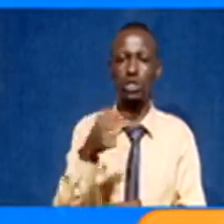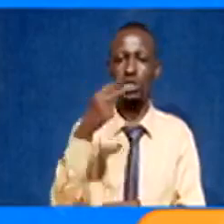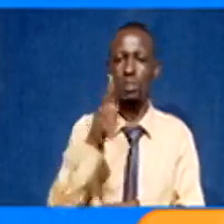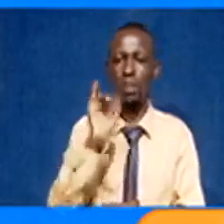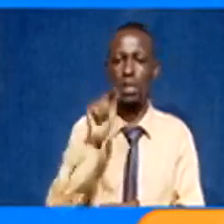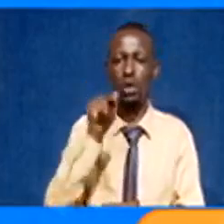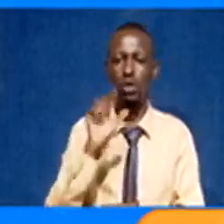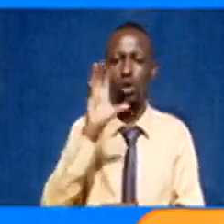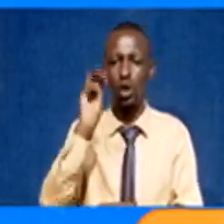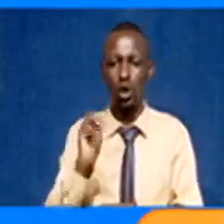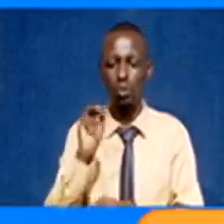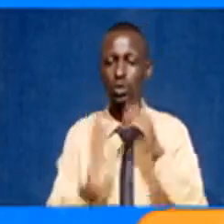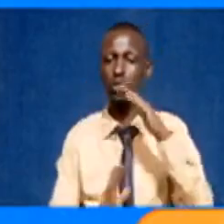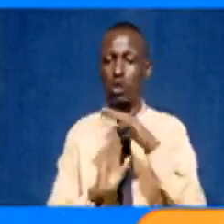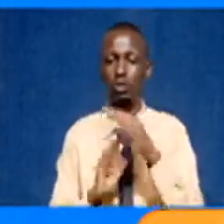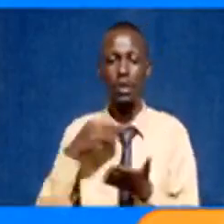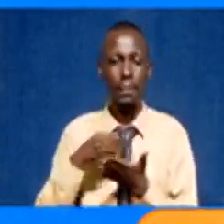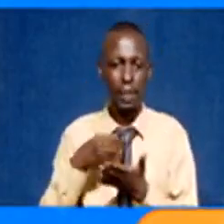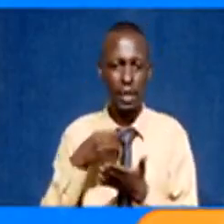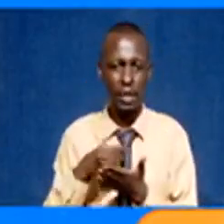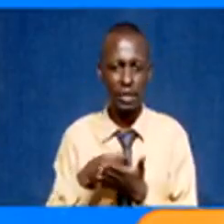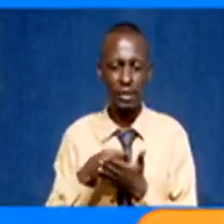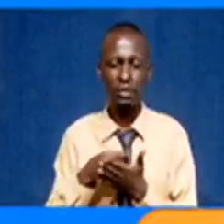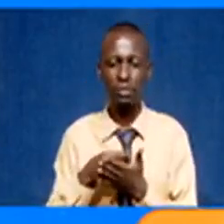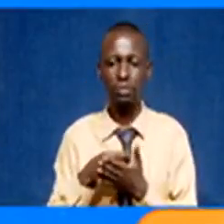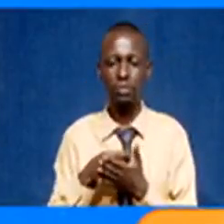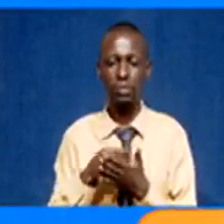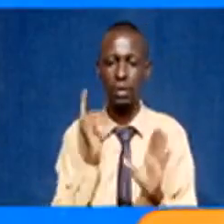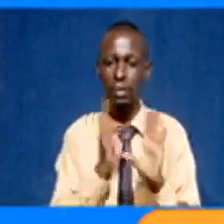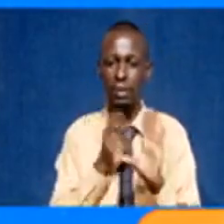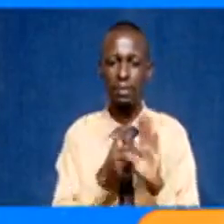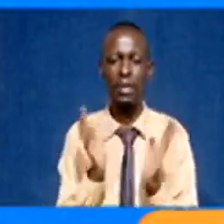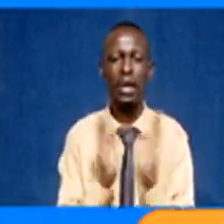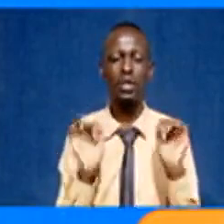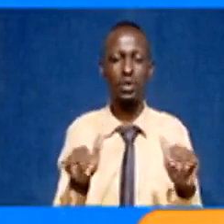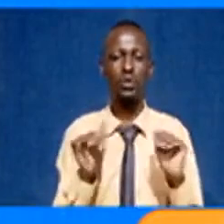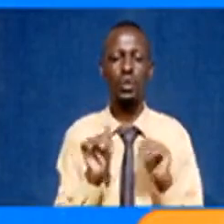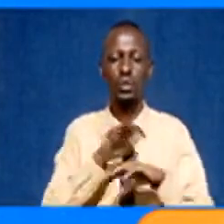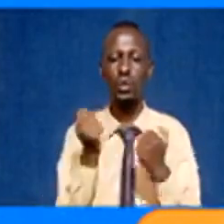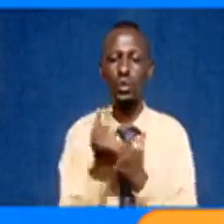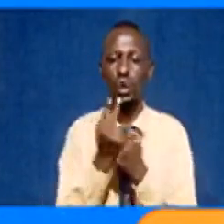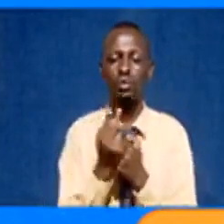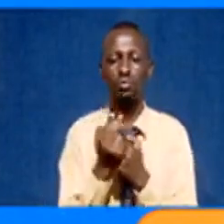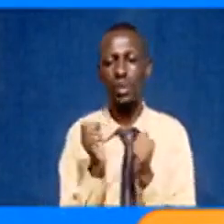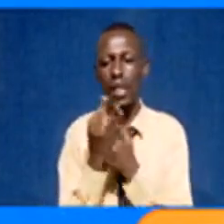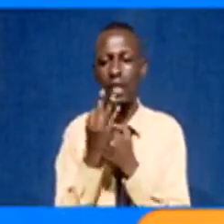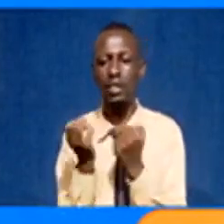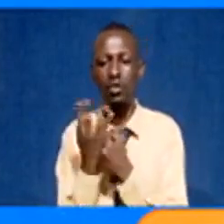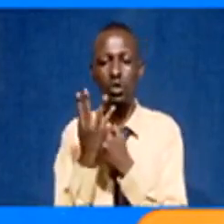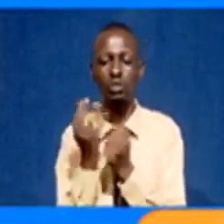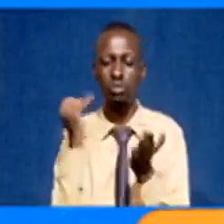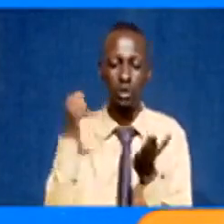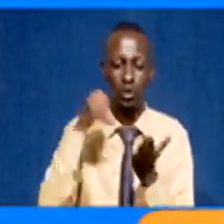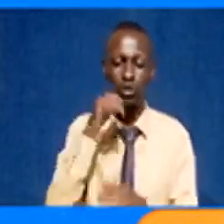www.shabiki.com. Angalia Supa Jackpot, wekelea game zako na utegee. Ukipata 12, 13 ama 14 uko